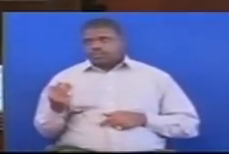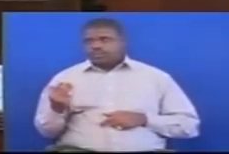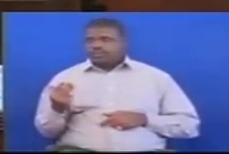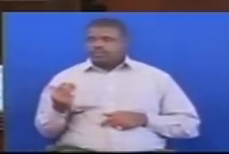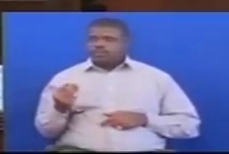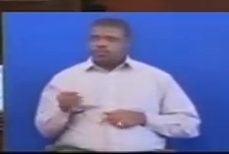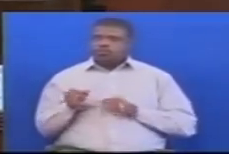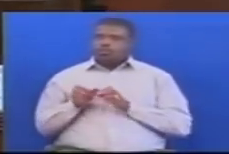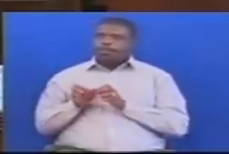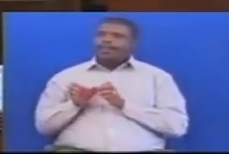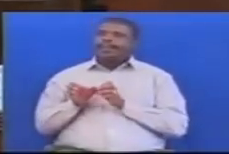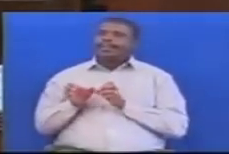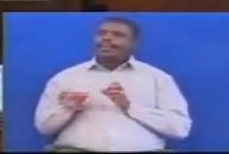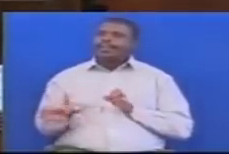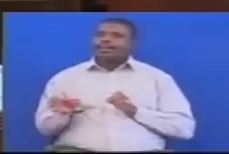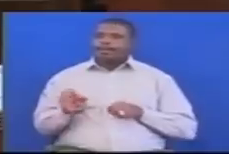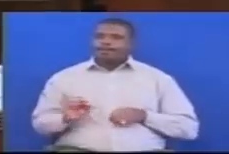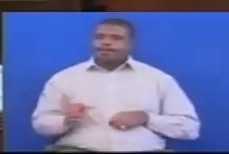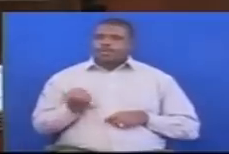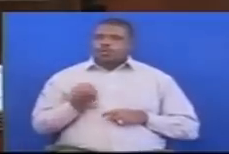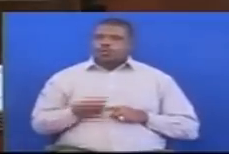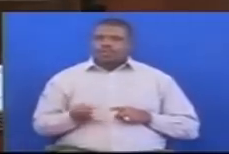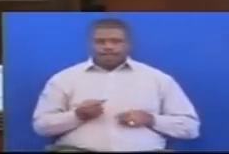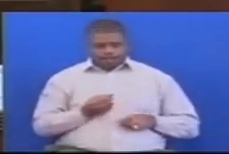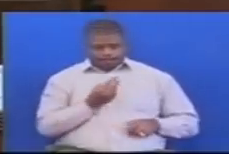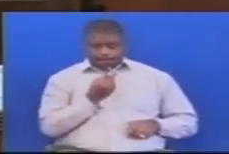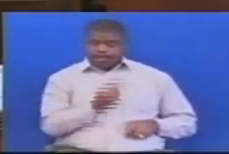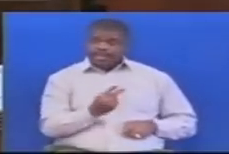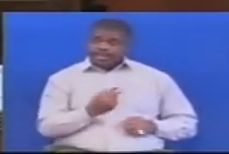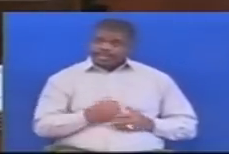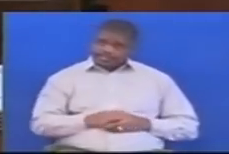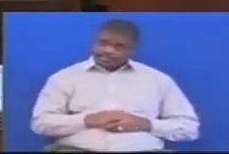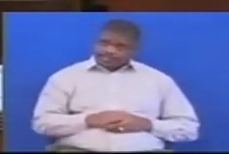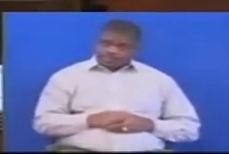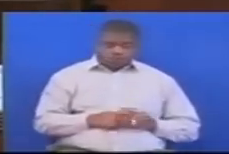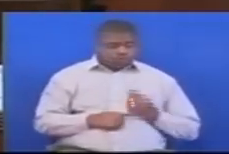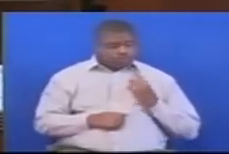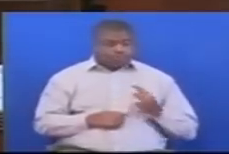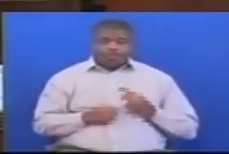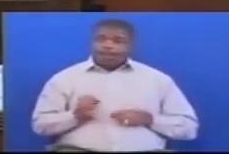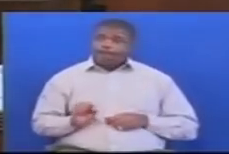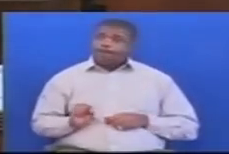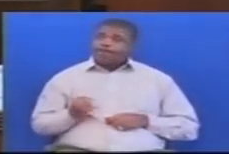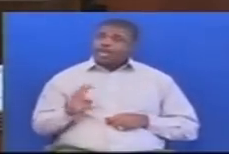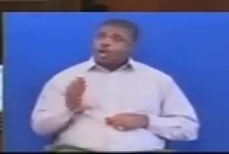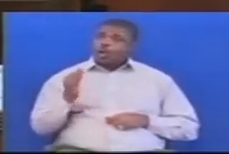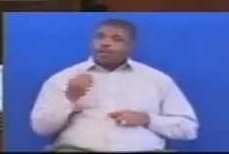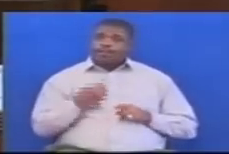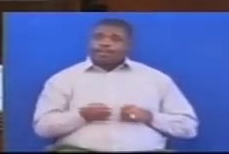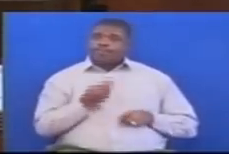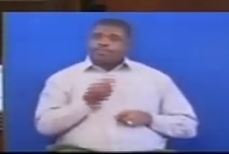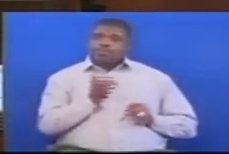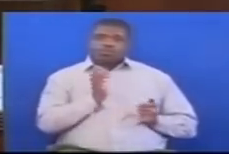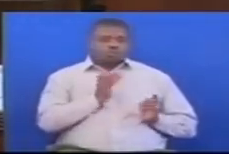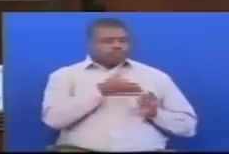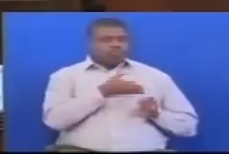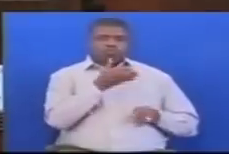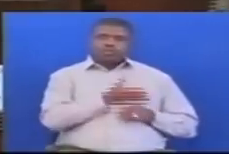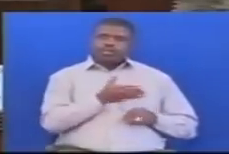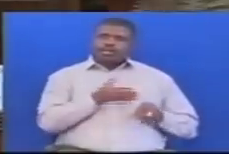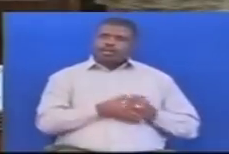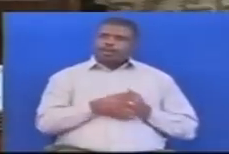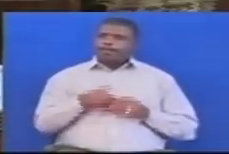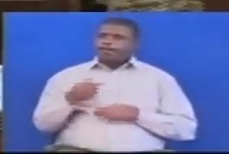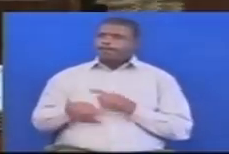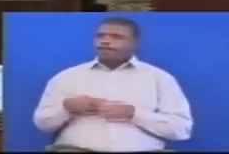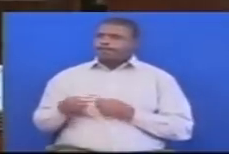umetenga shilingi milioni 200, unasema milioni 200 kwa ajili ya kujenga mradi